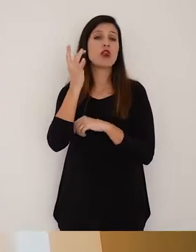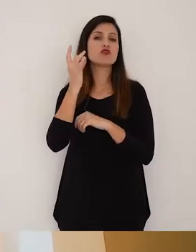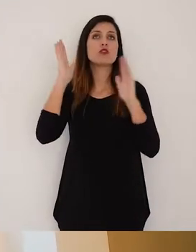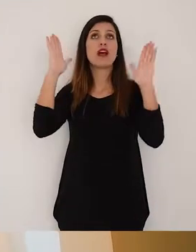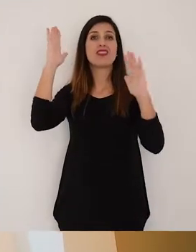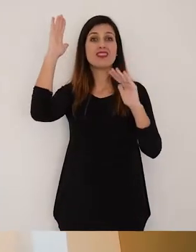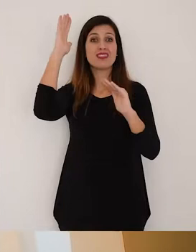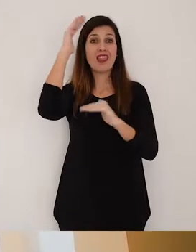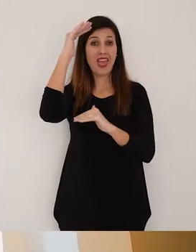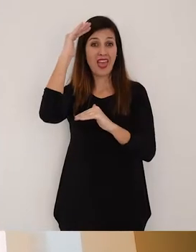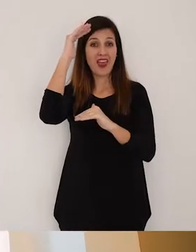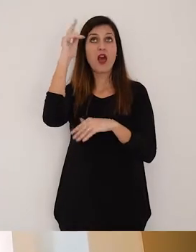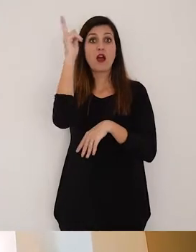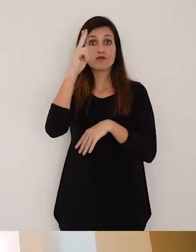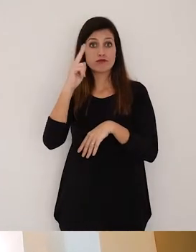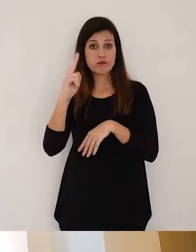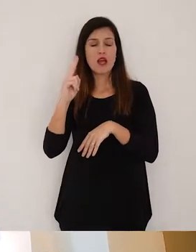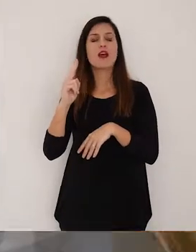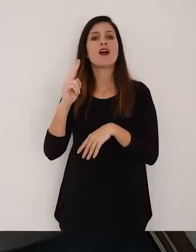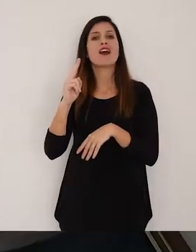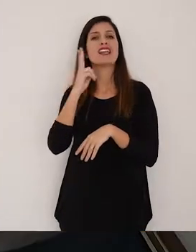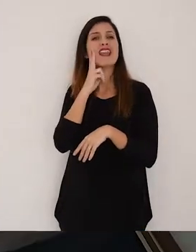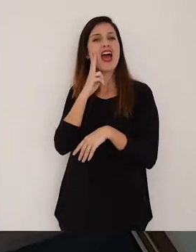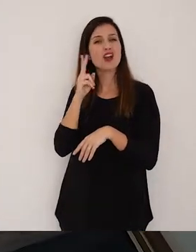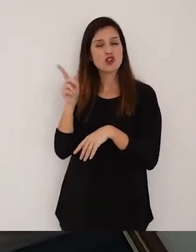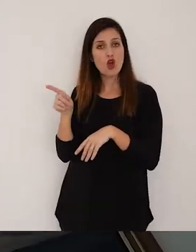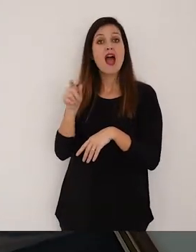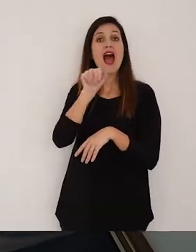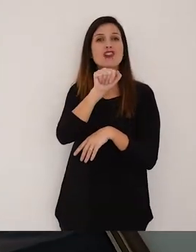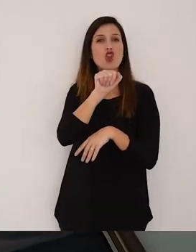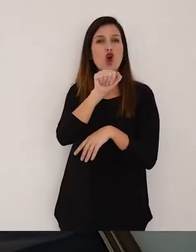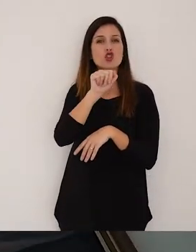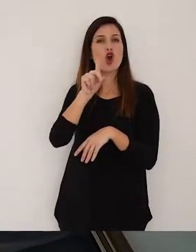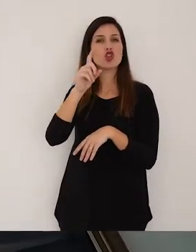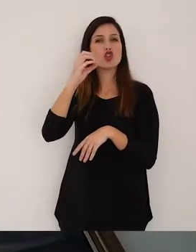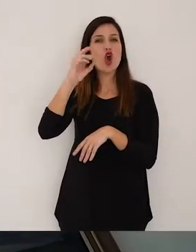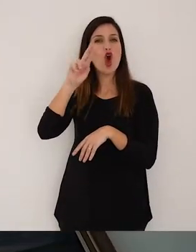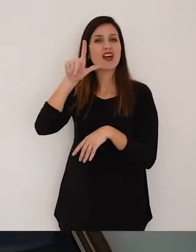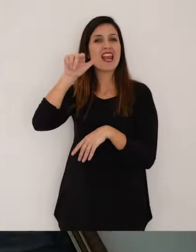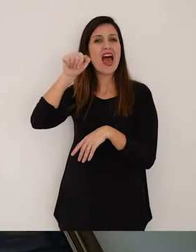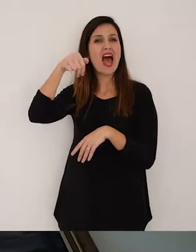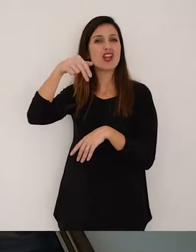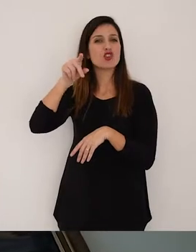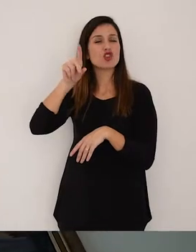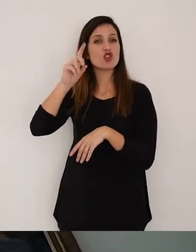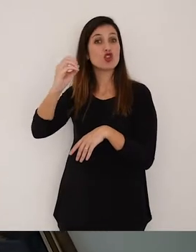Preziosa è la tela attribuibile al pittore neretino Antonio Donato d'Orlando, datata al